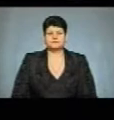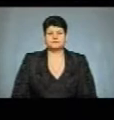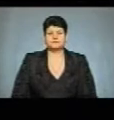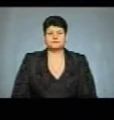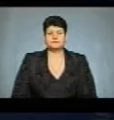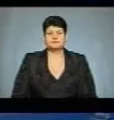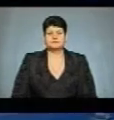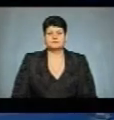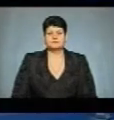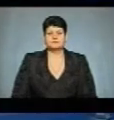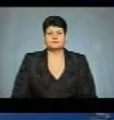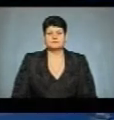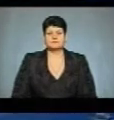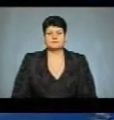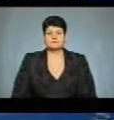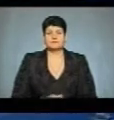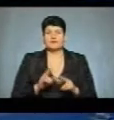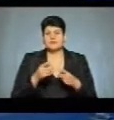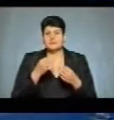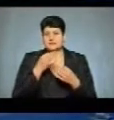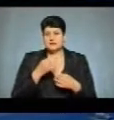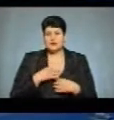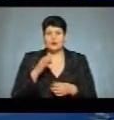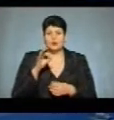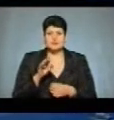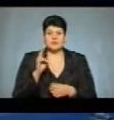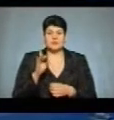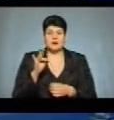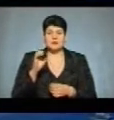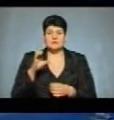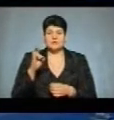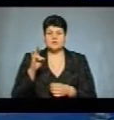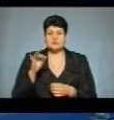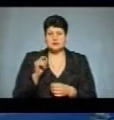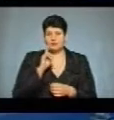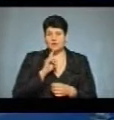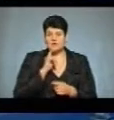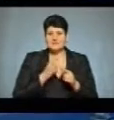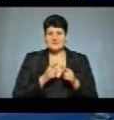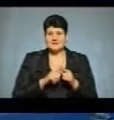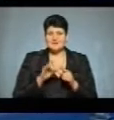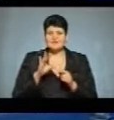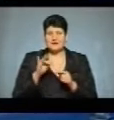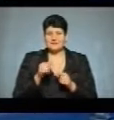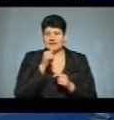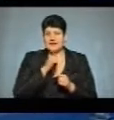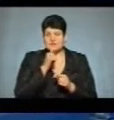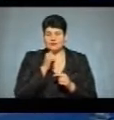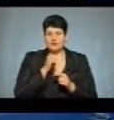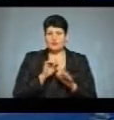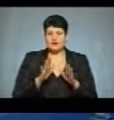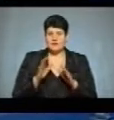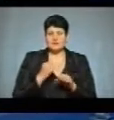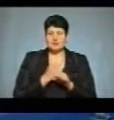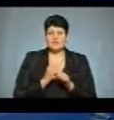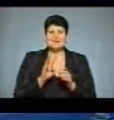Новини. Як нам повідомив Олександр Красноштан, поки цей сервіс у тестовому варіанті працює лише на сайті. Згодом